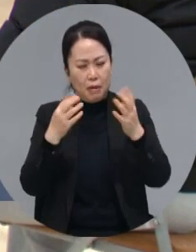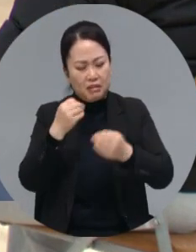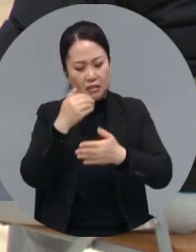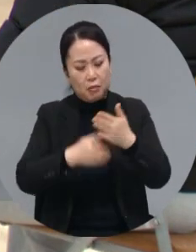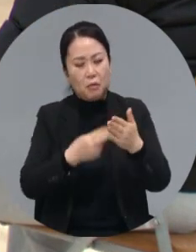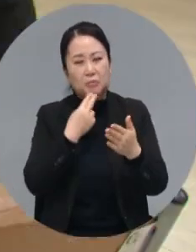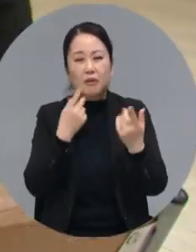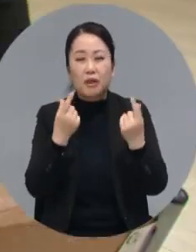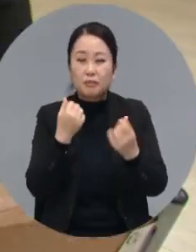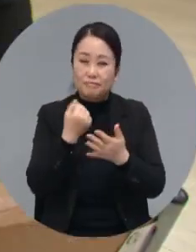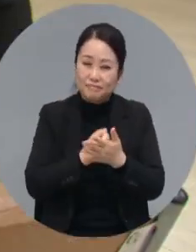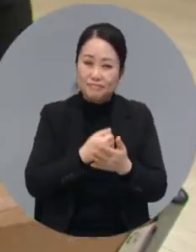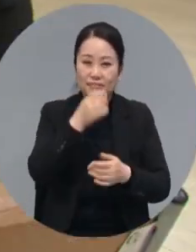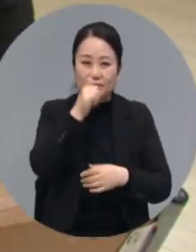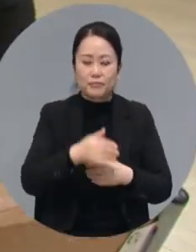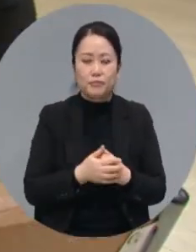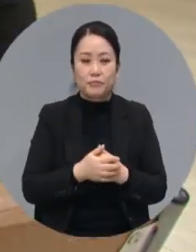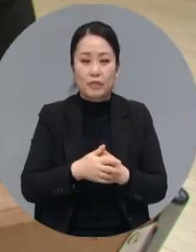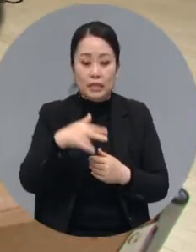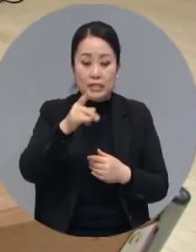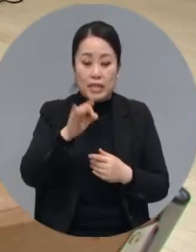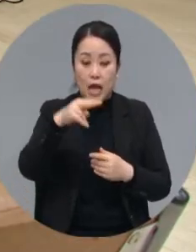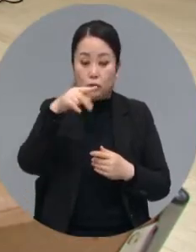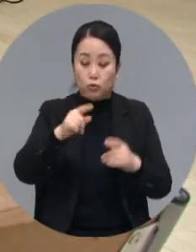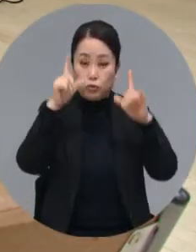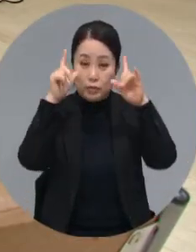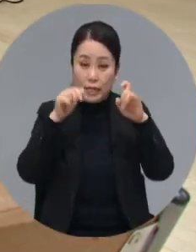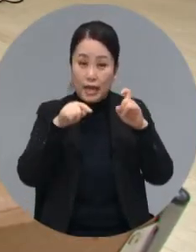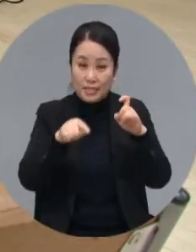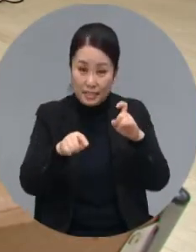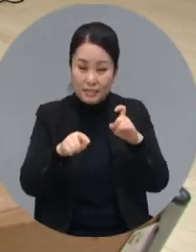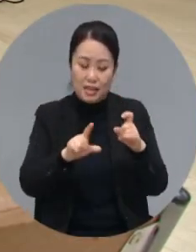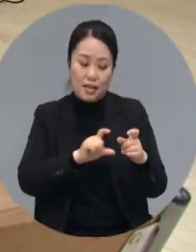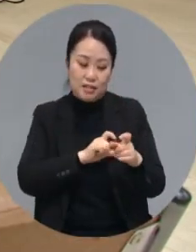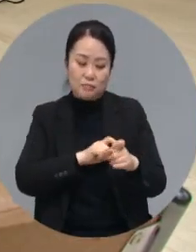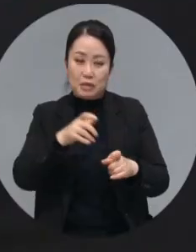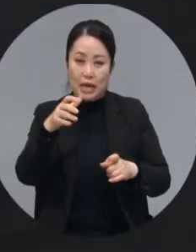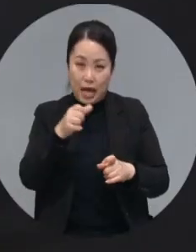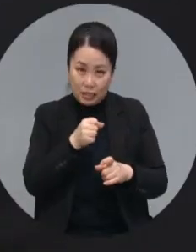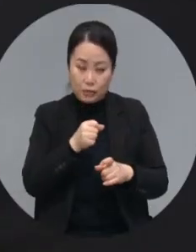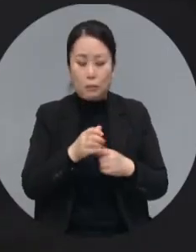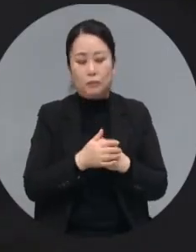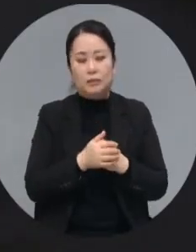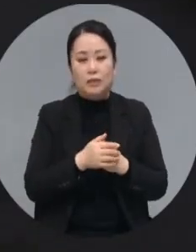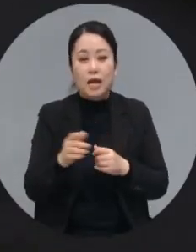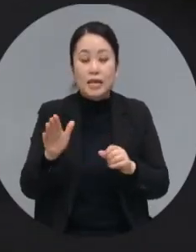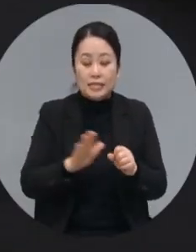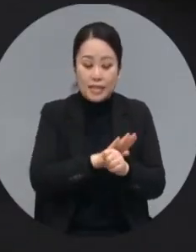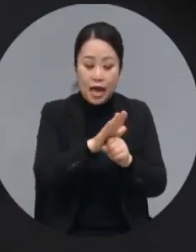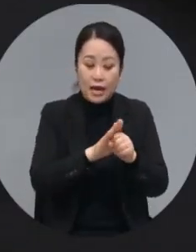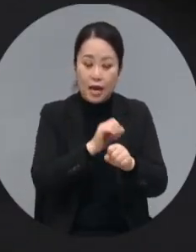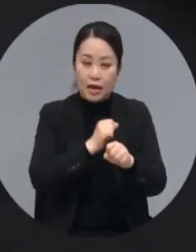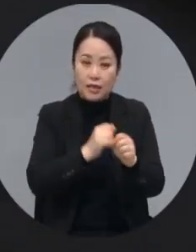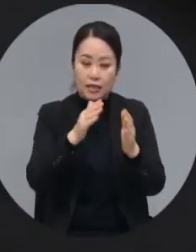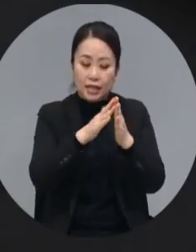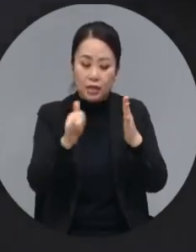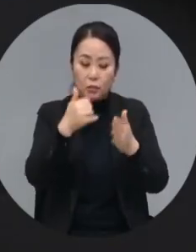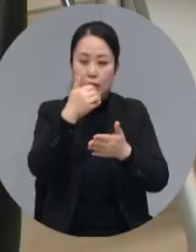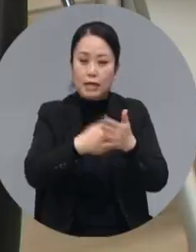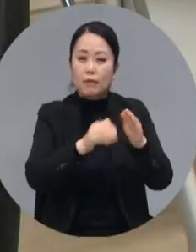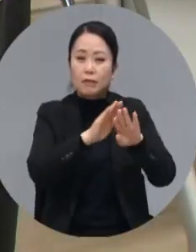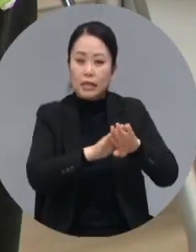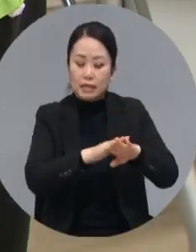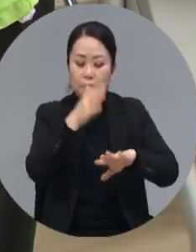이래. 장수 사진이라는 선의의 거짓말에 그저 속아주며 사랑하는 가족에게 남기는